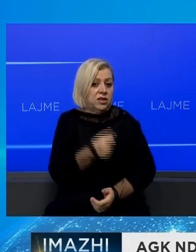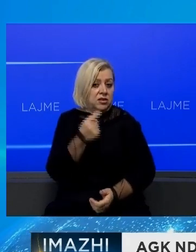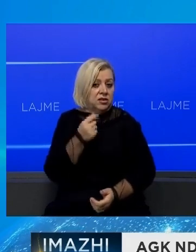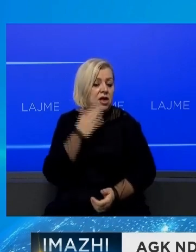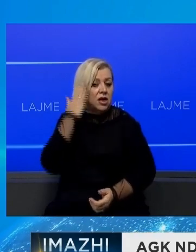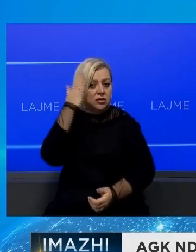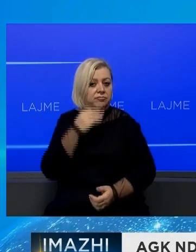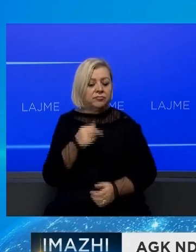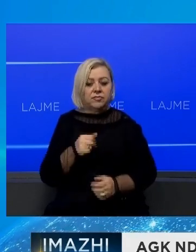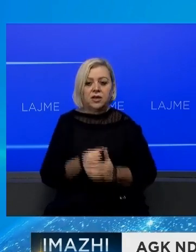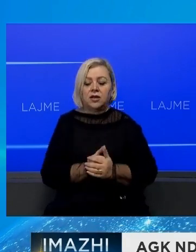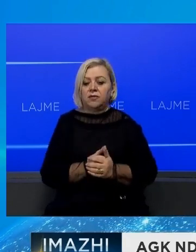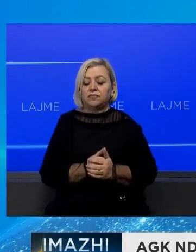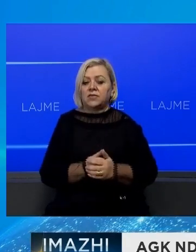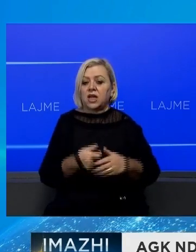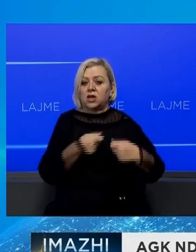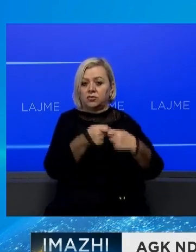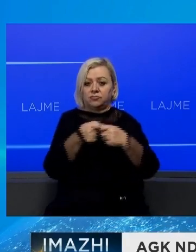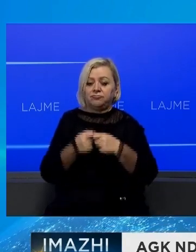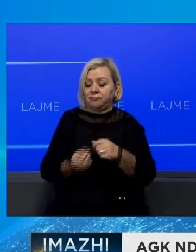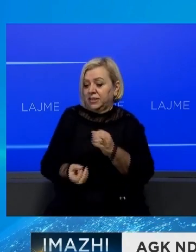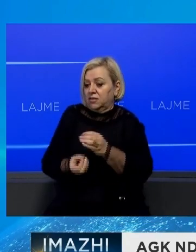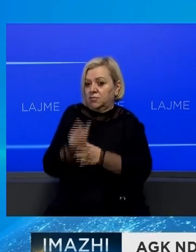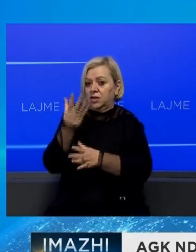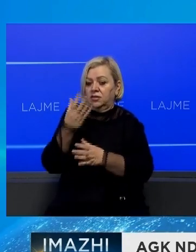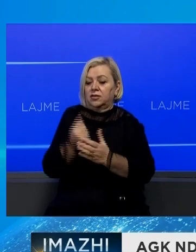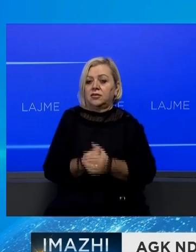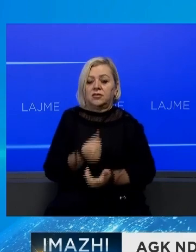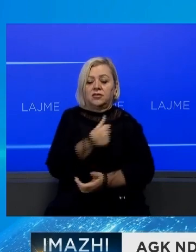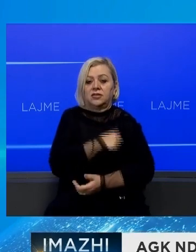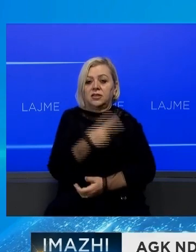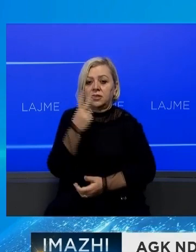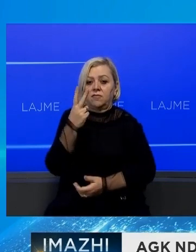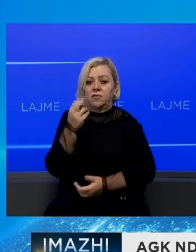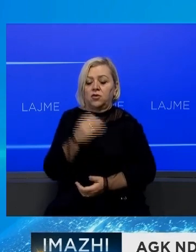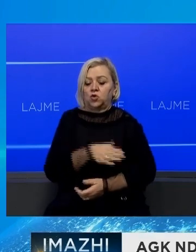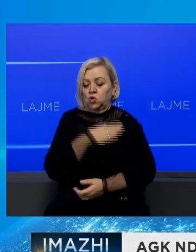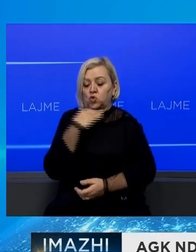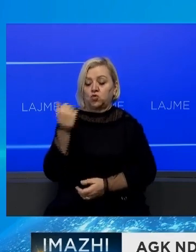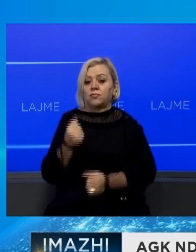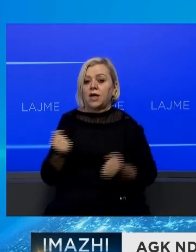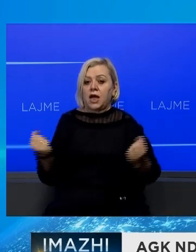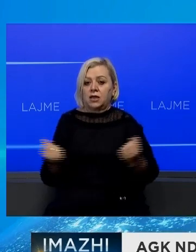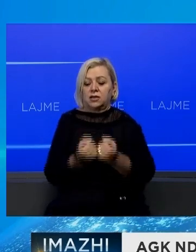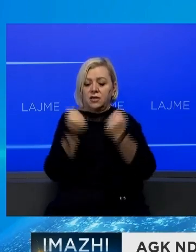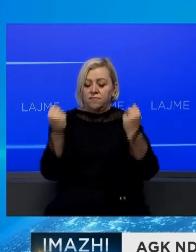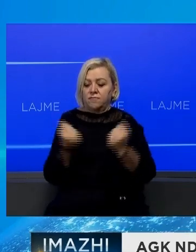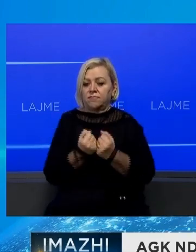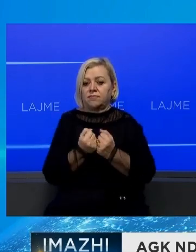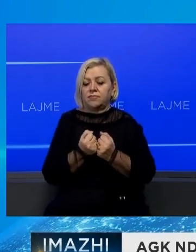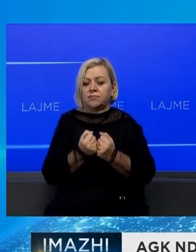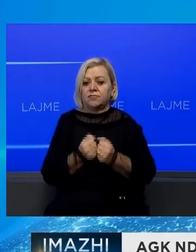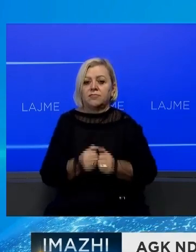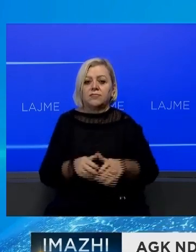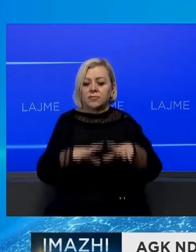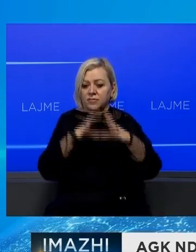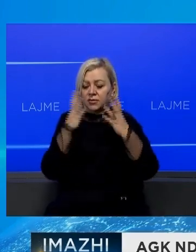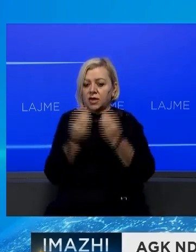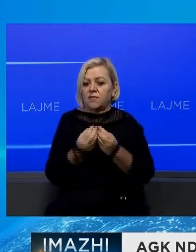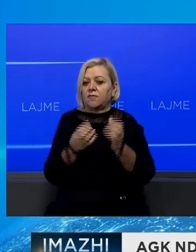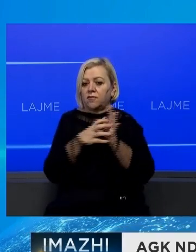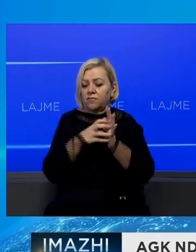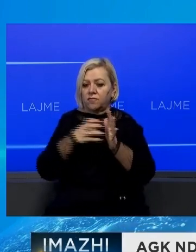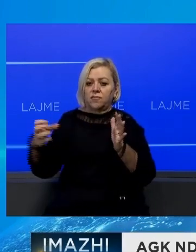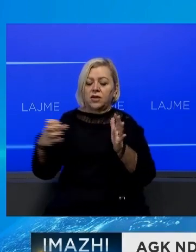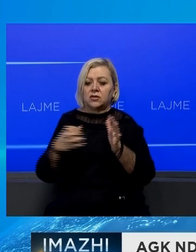AGK-ja feston 20 vjetorin e themelimit, kështu që do të kemi shumë aktivitete, po në përgjithësi pra fokusi do të vazhdojë të